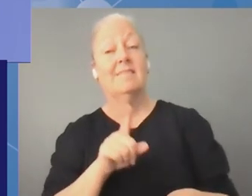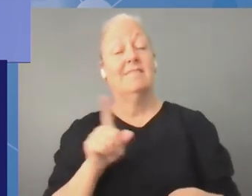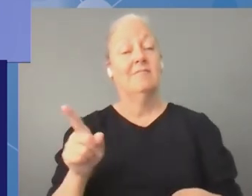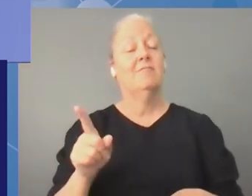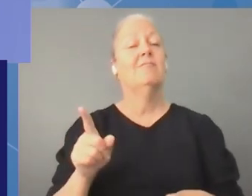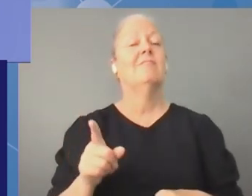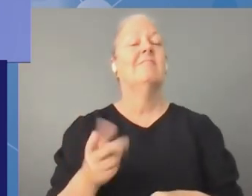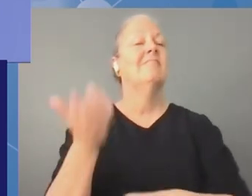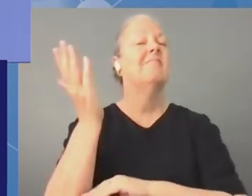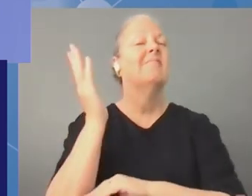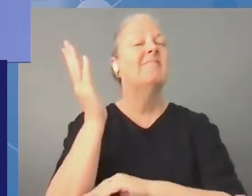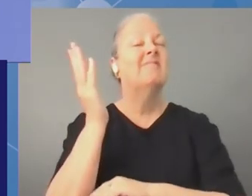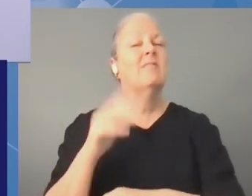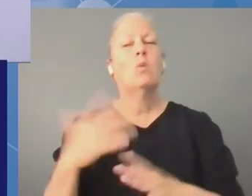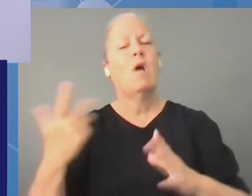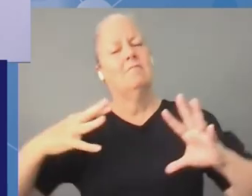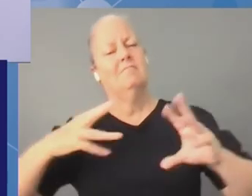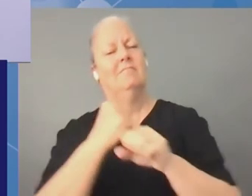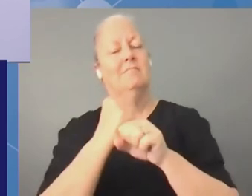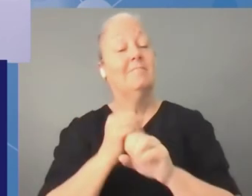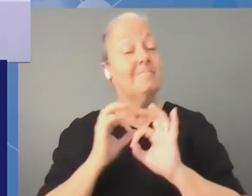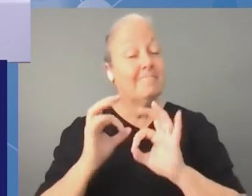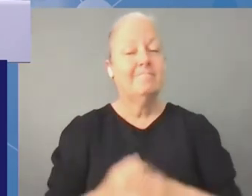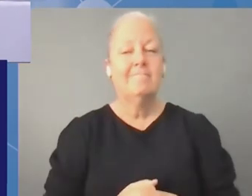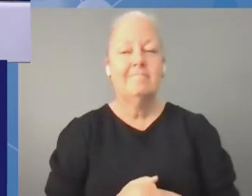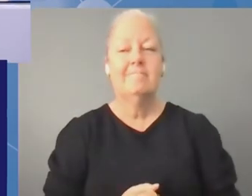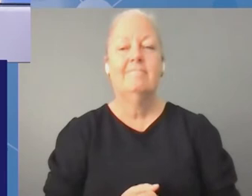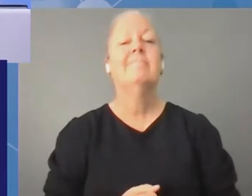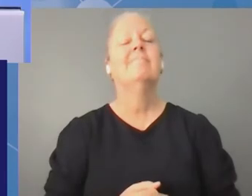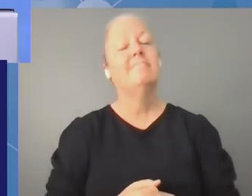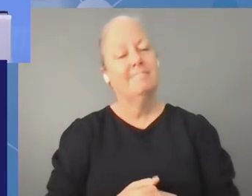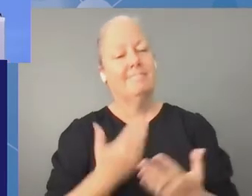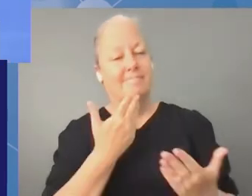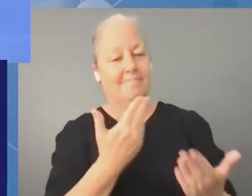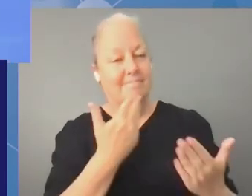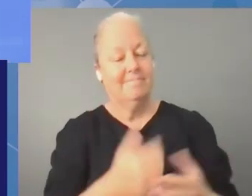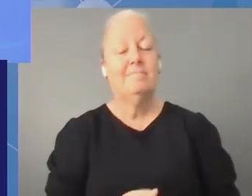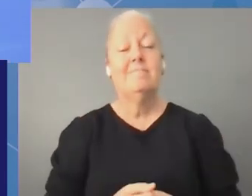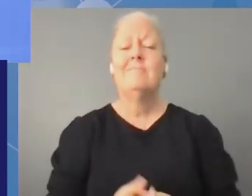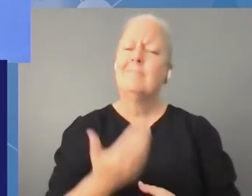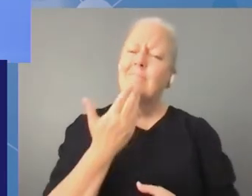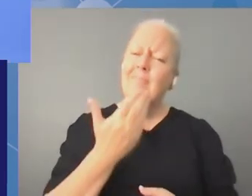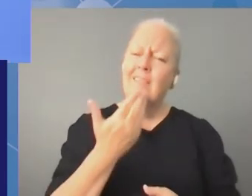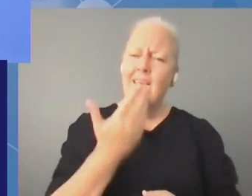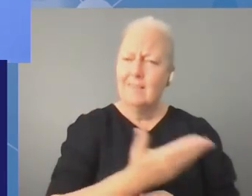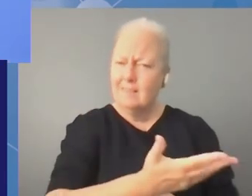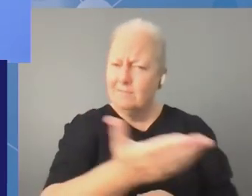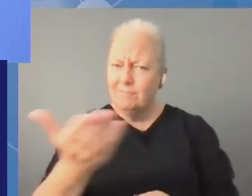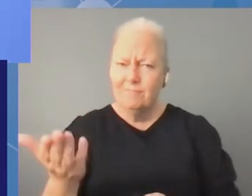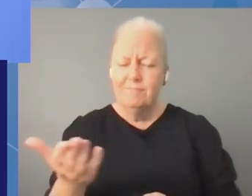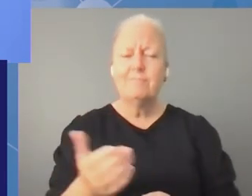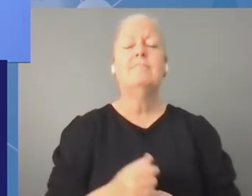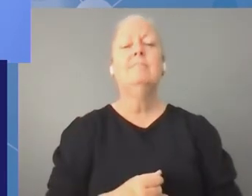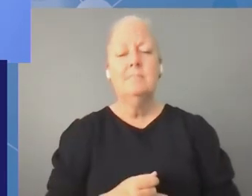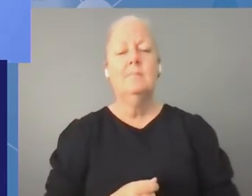非常感谢这个，还有一些我们的主持人的吧，跟我在一起的吧，他们会做一